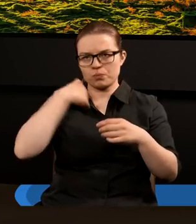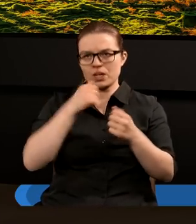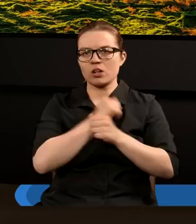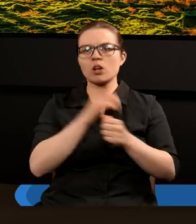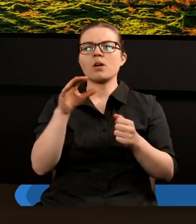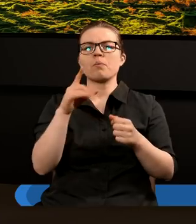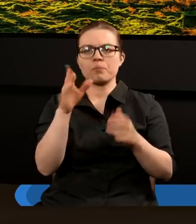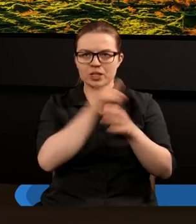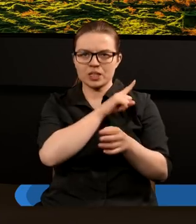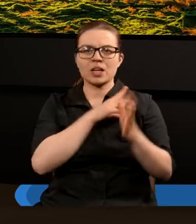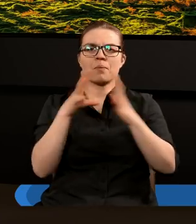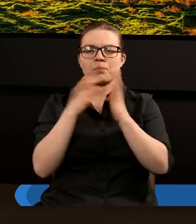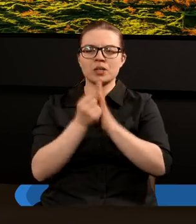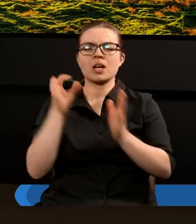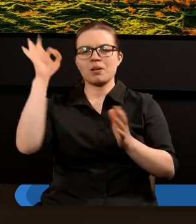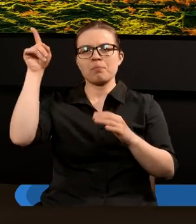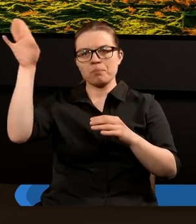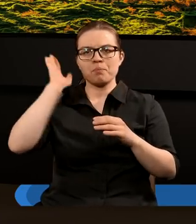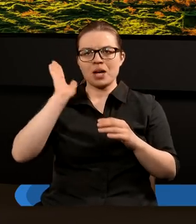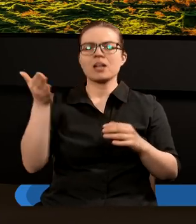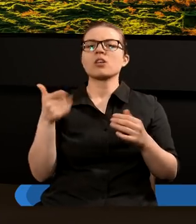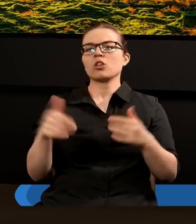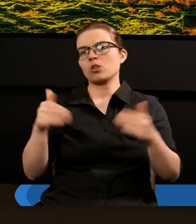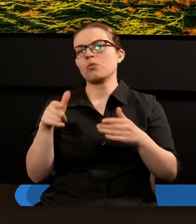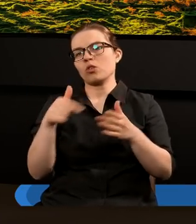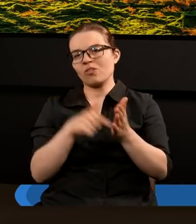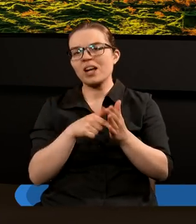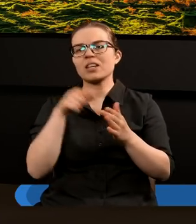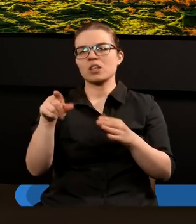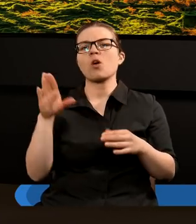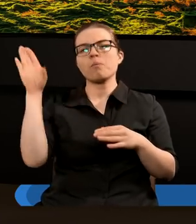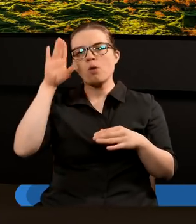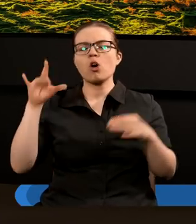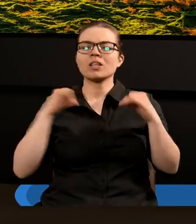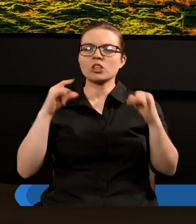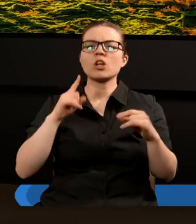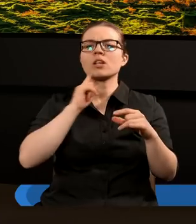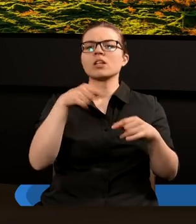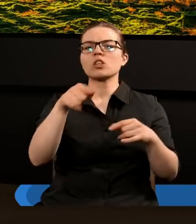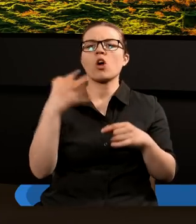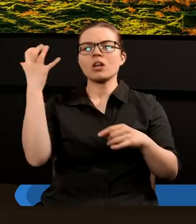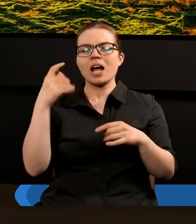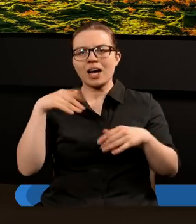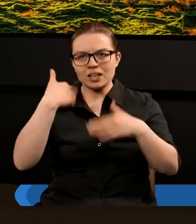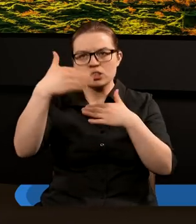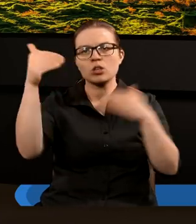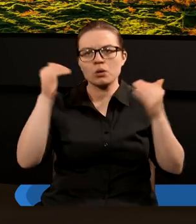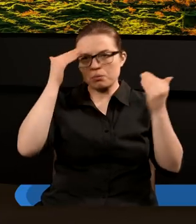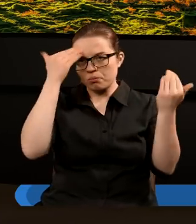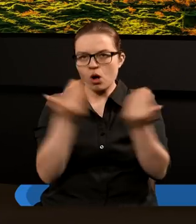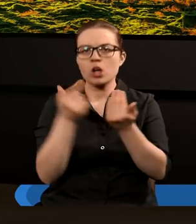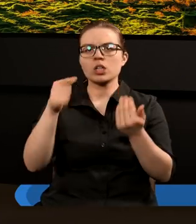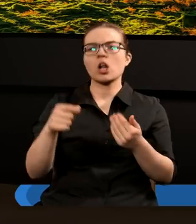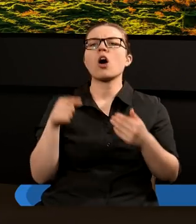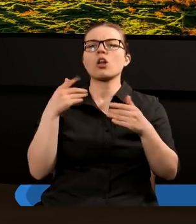przykazań moich przestrzegać będzie. Być może jest to właśnie Boże zrządzenie, że trafiłeś na to nagranie i mogłeś poznać tą